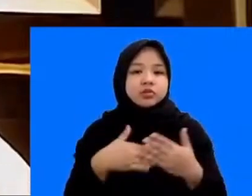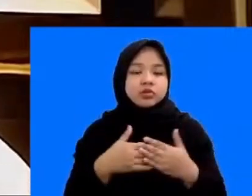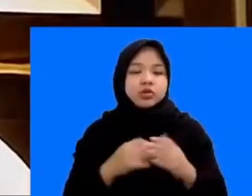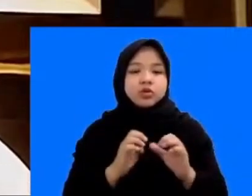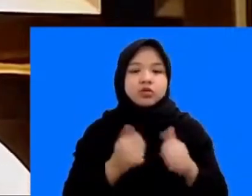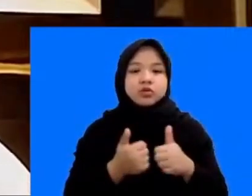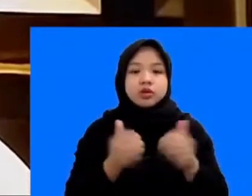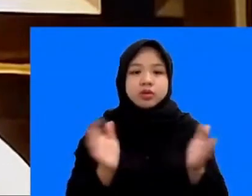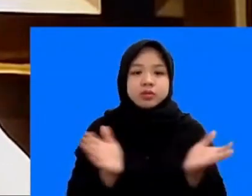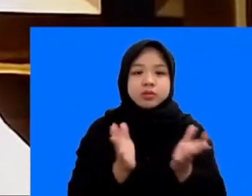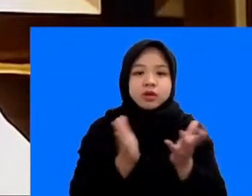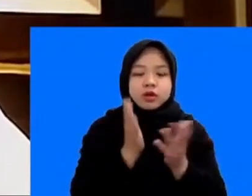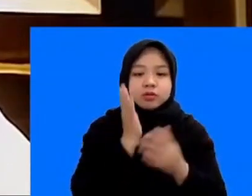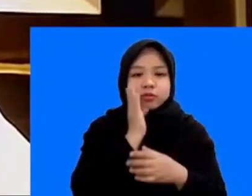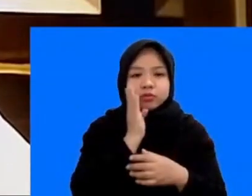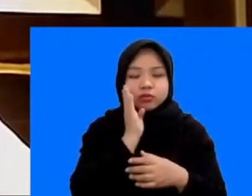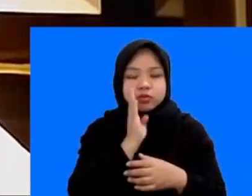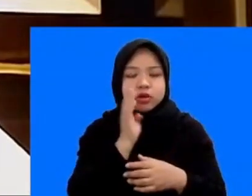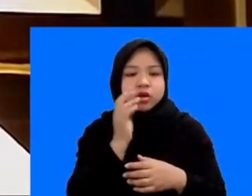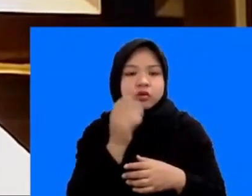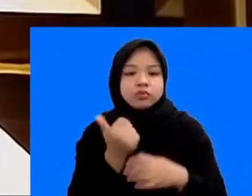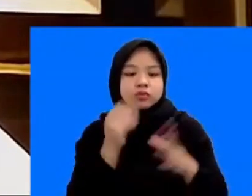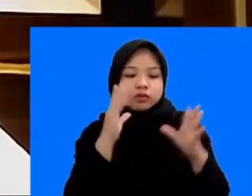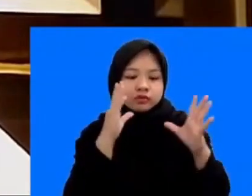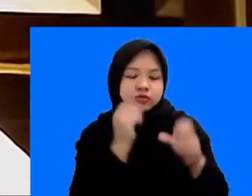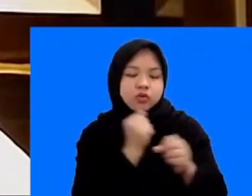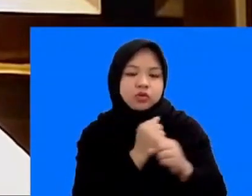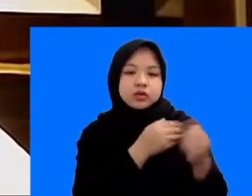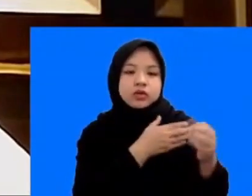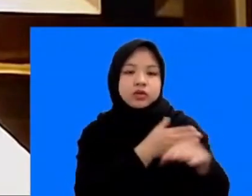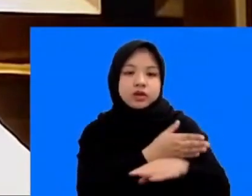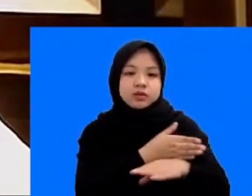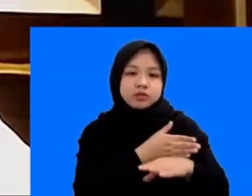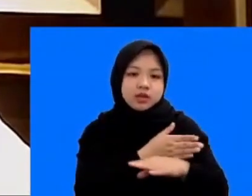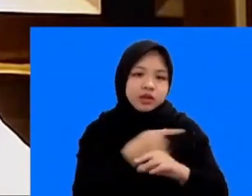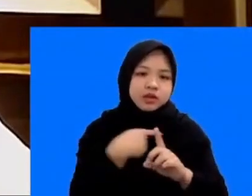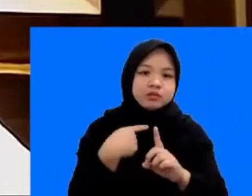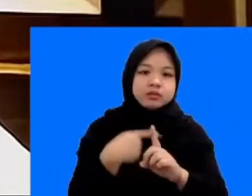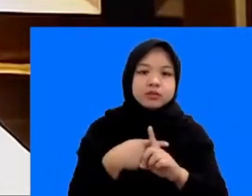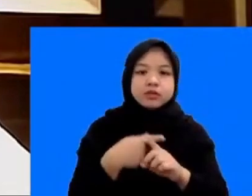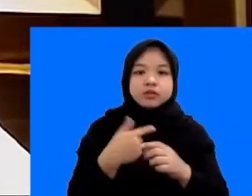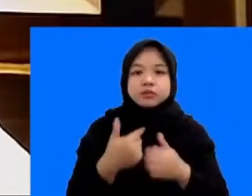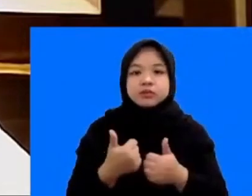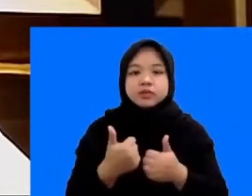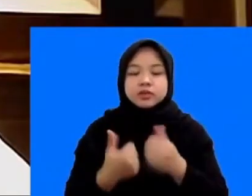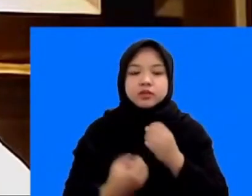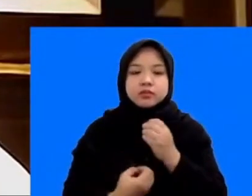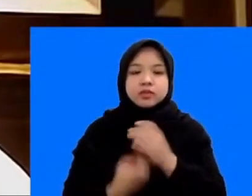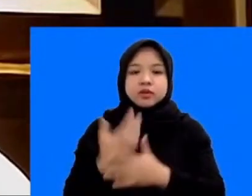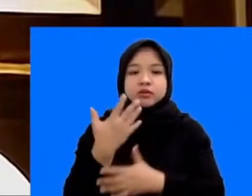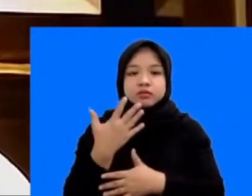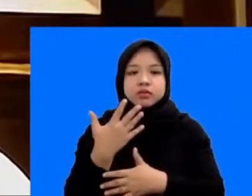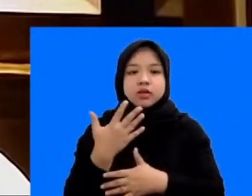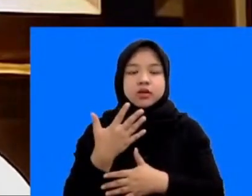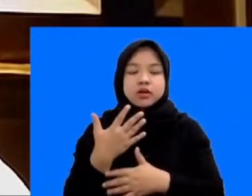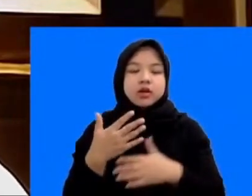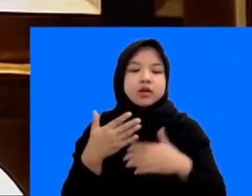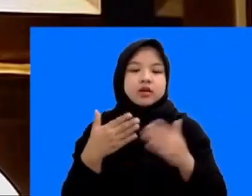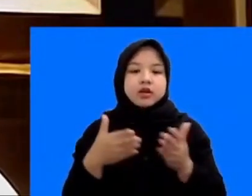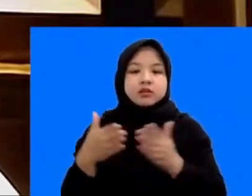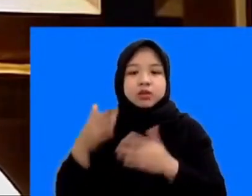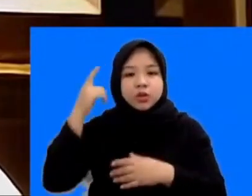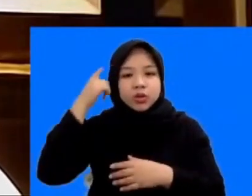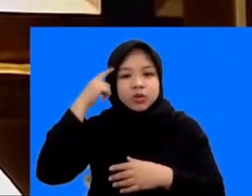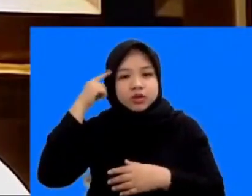pemberdayaan pemuda tidak hanya berpusat pada penggalian keterampilan tetapi pada pengembangan Seluruh dimensi diri yang meliputi aspek kognitif